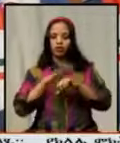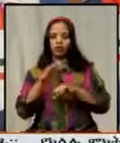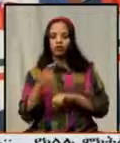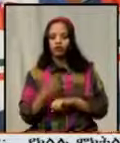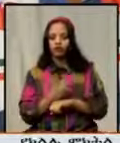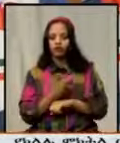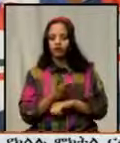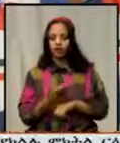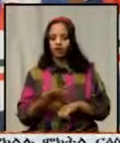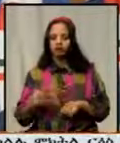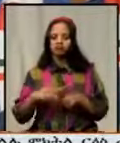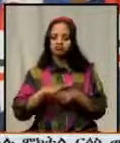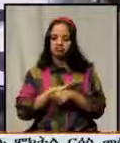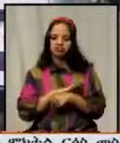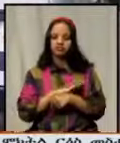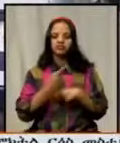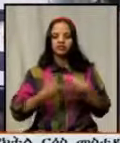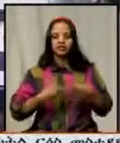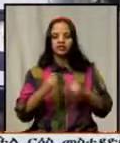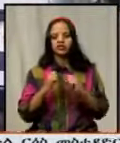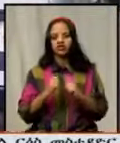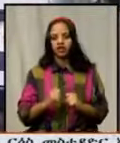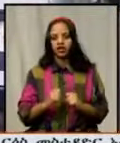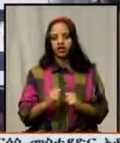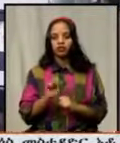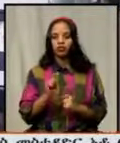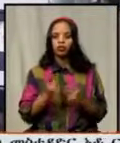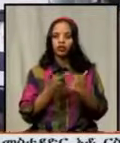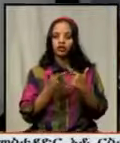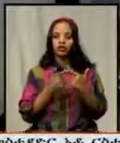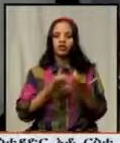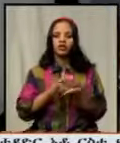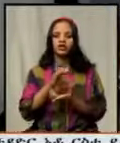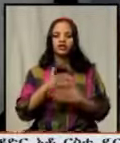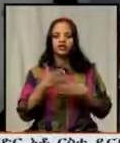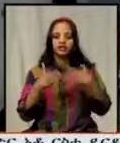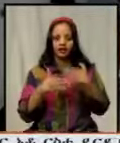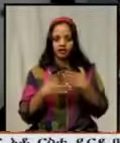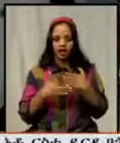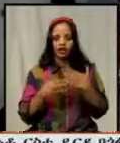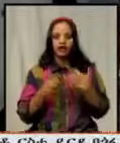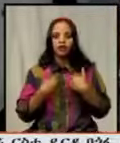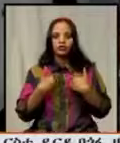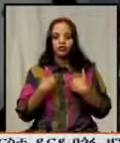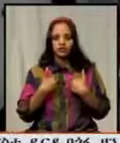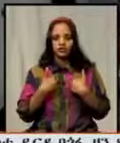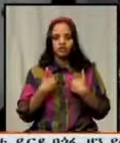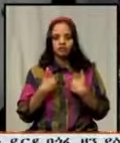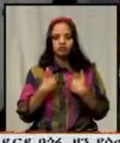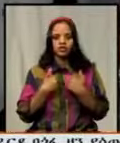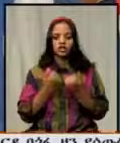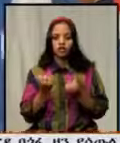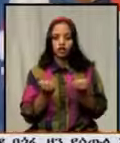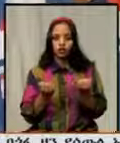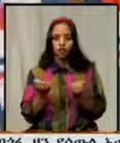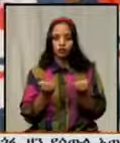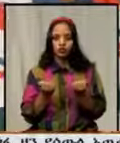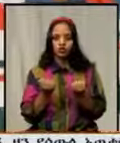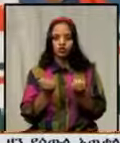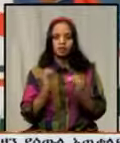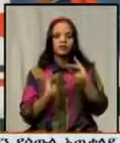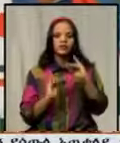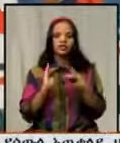የሚሆኑት ነገሮች እያሟላናቸው ልንሄድ እንችላለን። ሁለተኛው በክልል ደረጃ ያሉ ተሽከርካሪዎቻችን